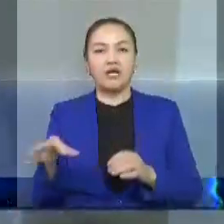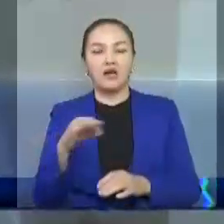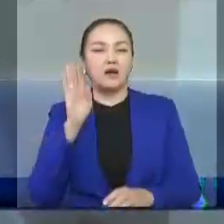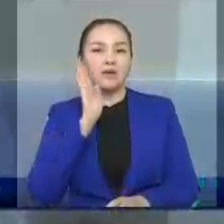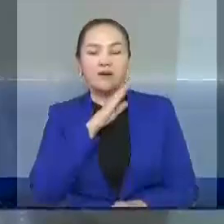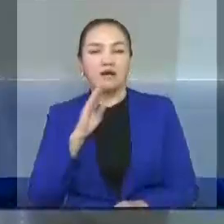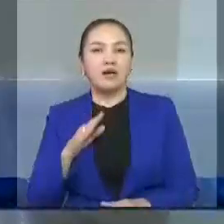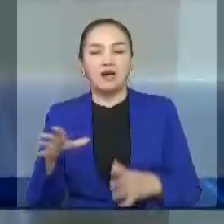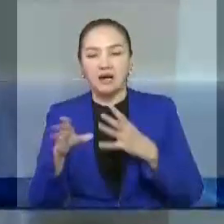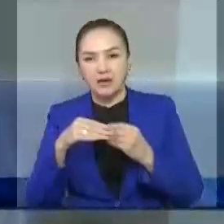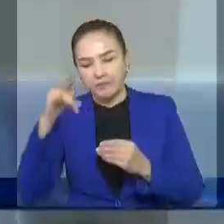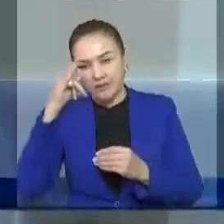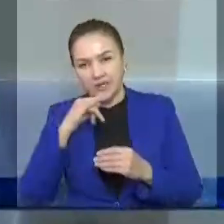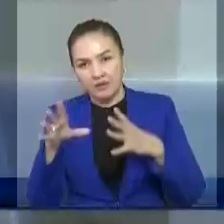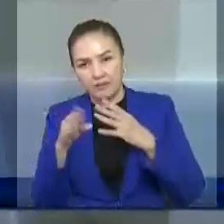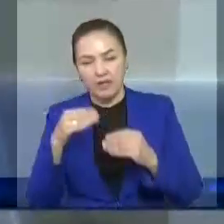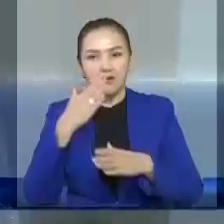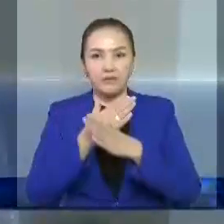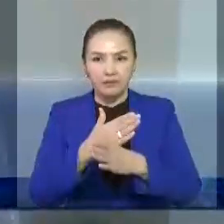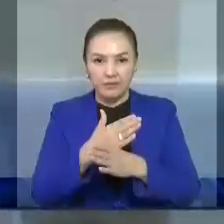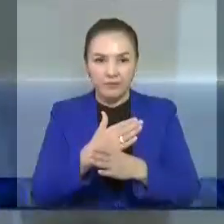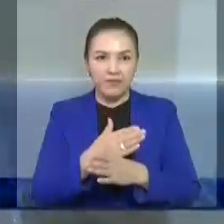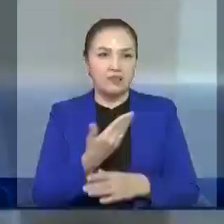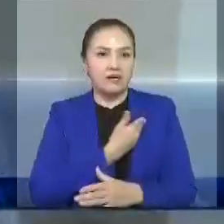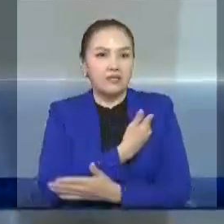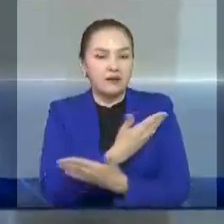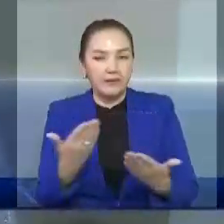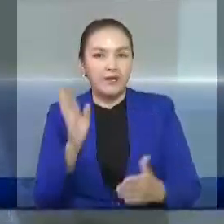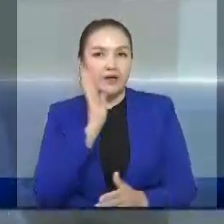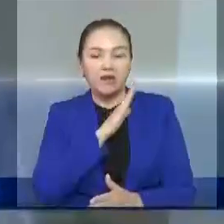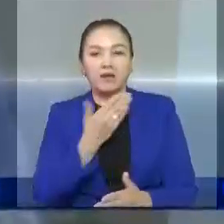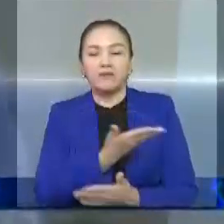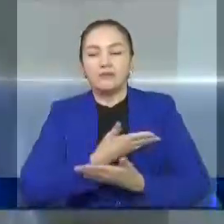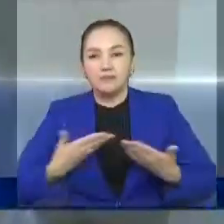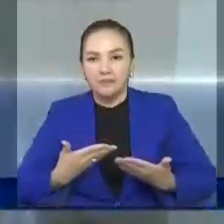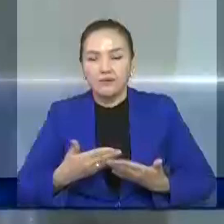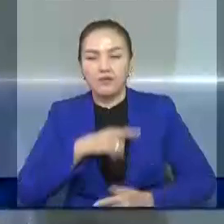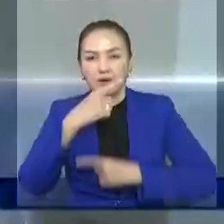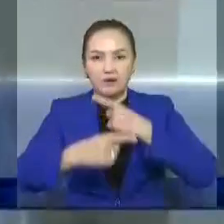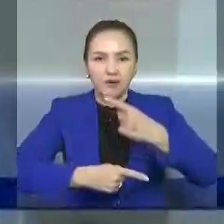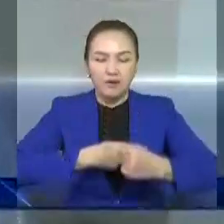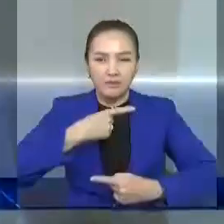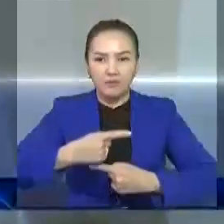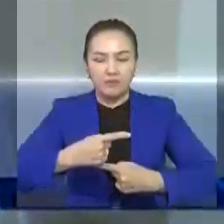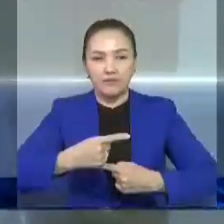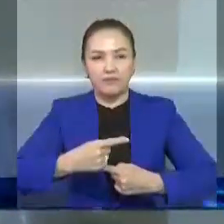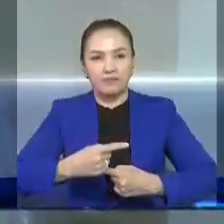аналар бірігіп, бар қолдан келген көмекті тілегімізді тілеп жатқан аналармыз, ұрпағымыздың келешегі